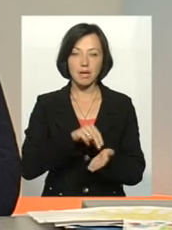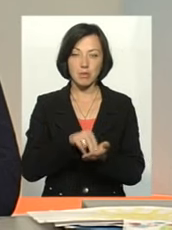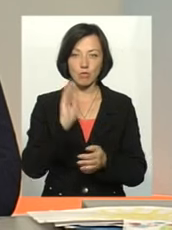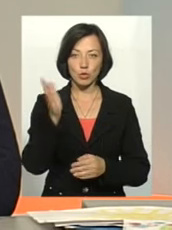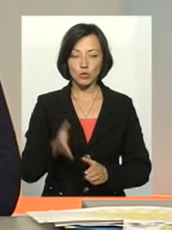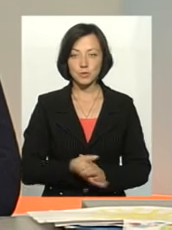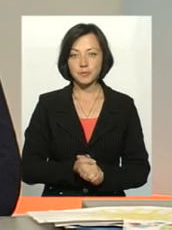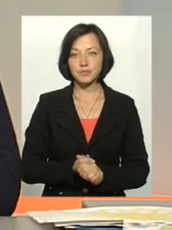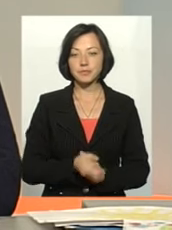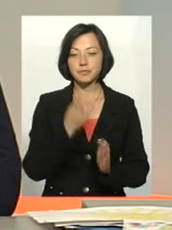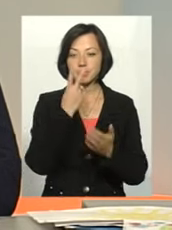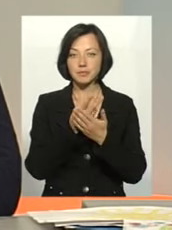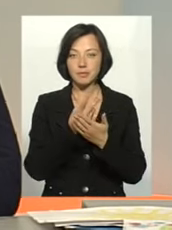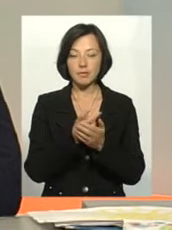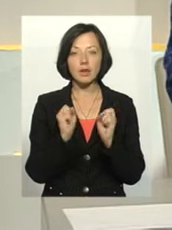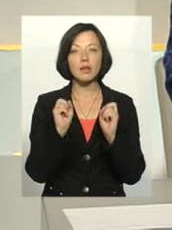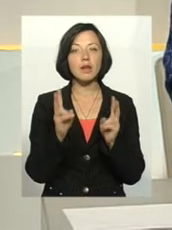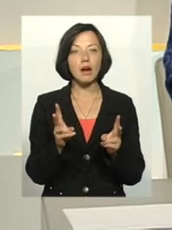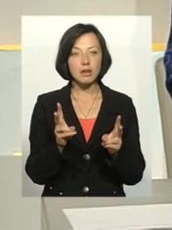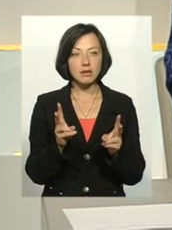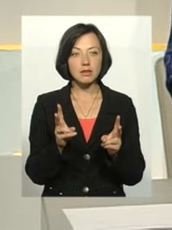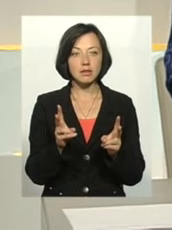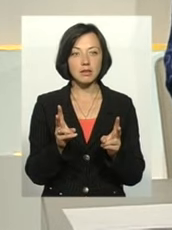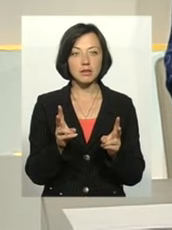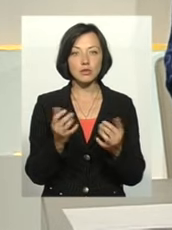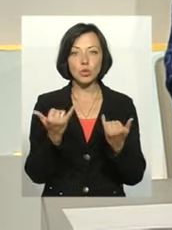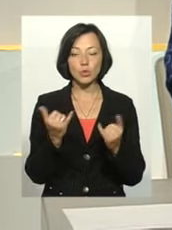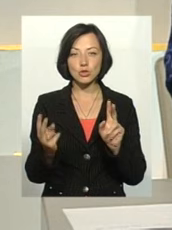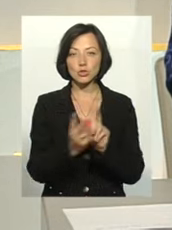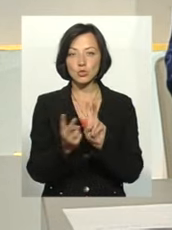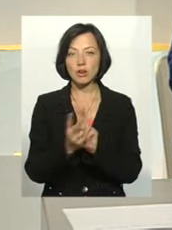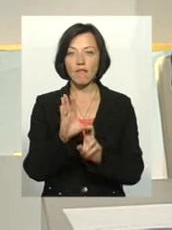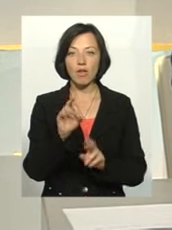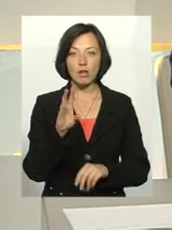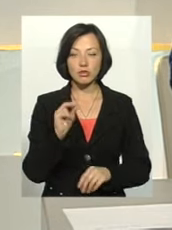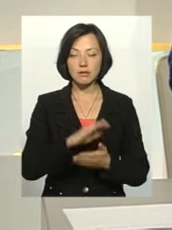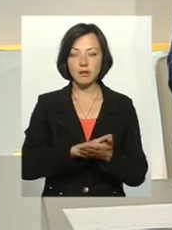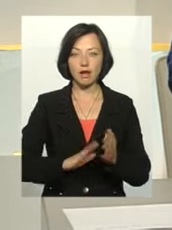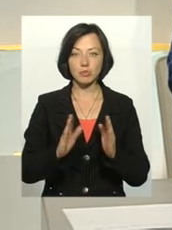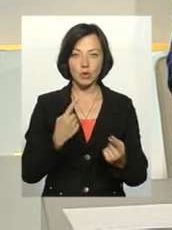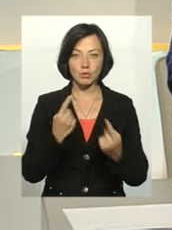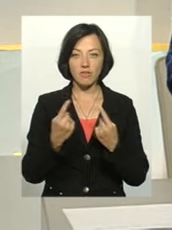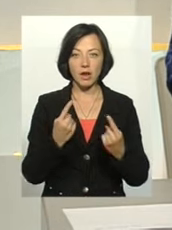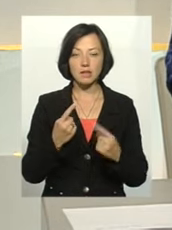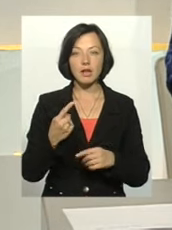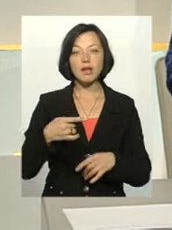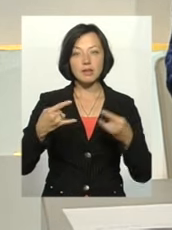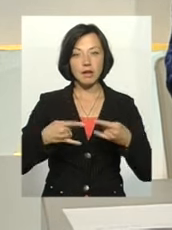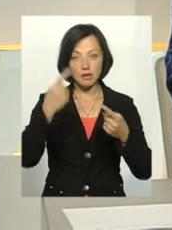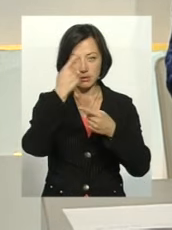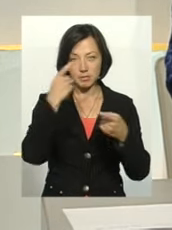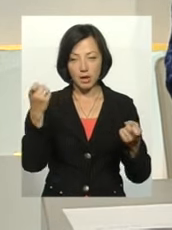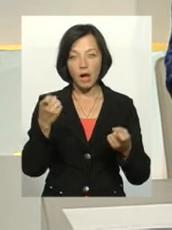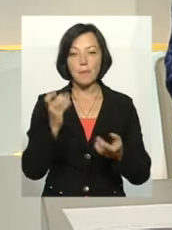будущем. Давайте переглянемо, як відбувалася сьогоднішня зустріч у Волочиську, а далі продовжимо розмову. Я нагадаю телеглядачам, що